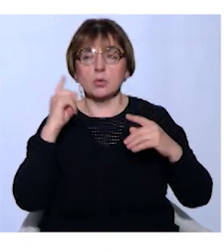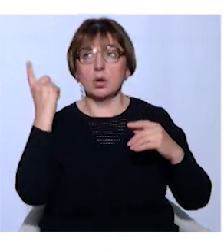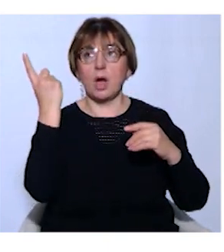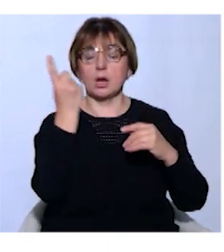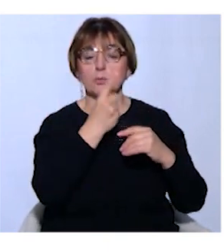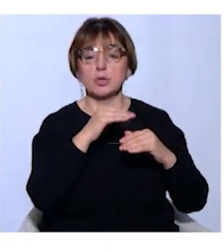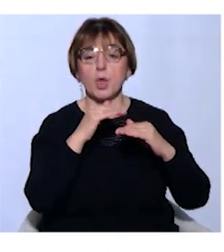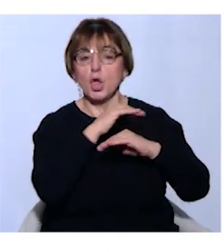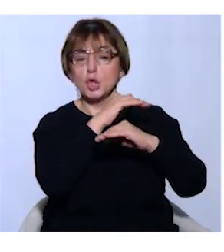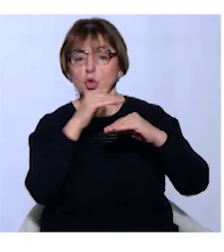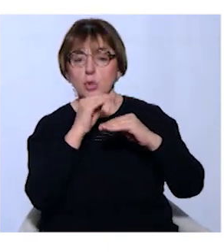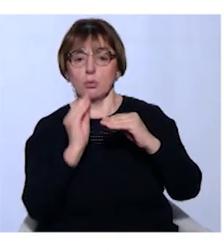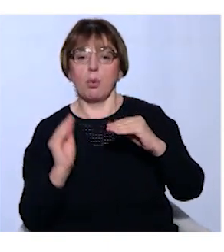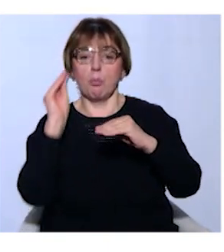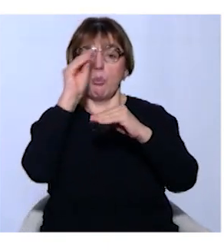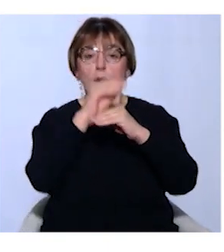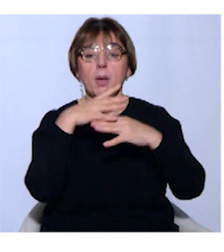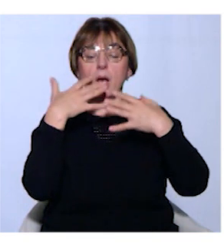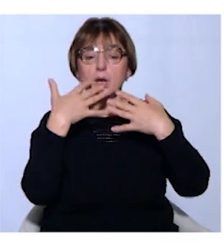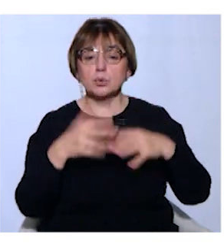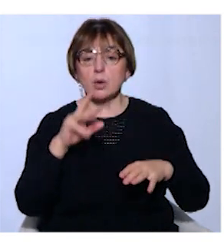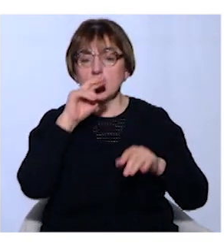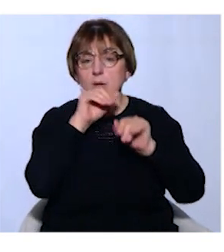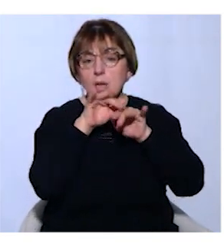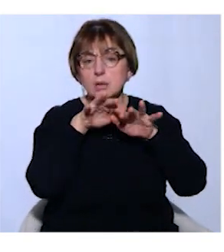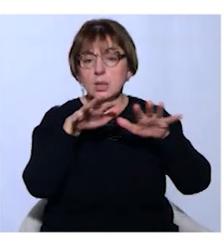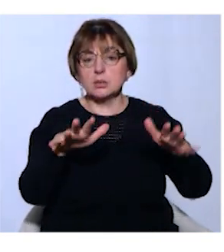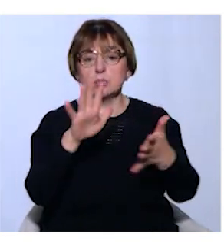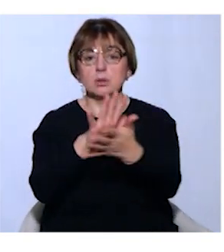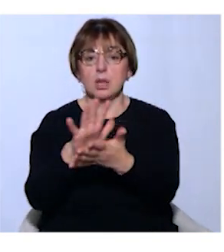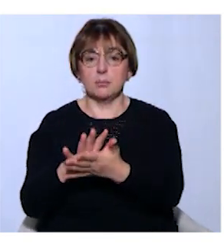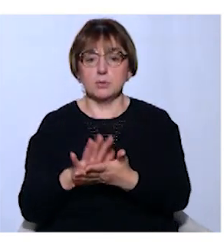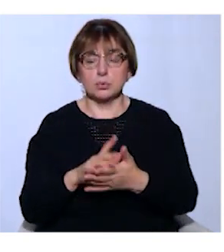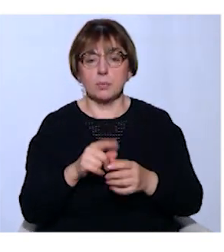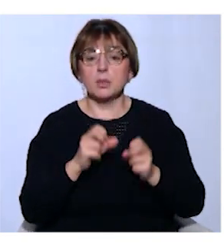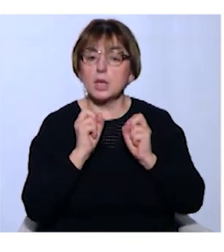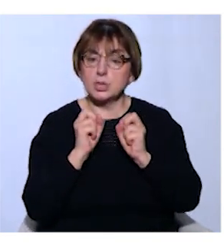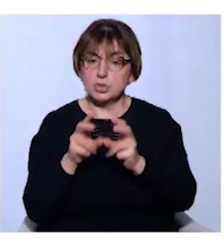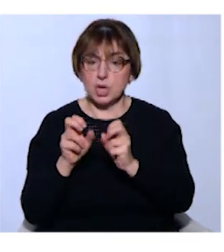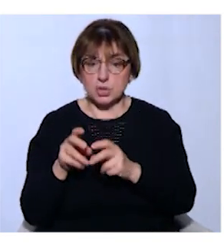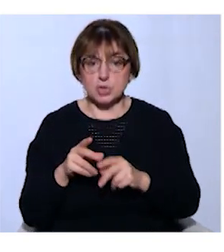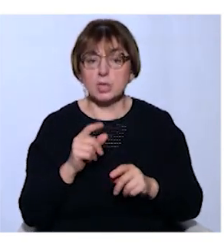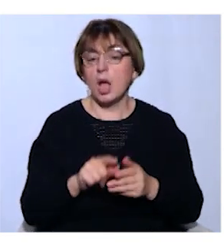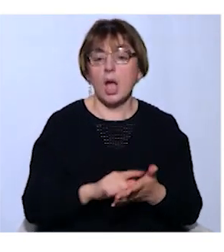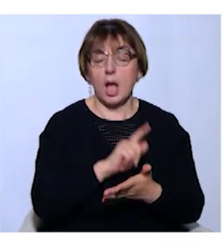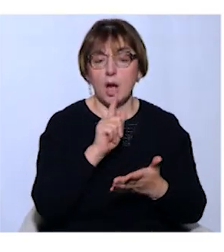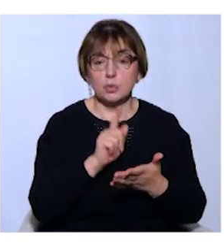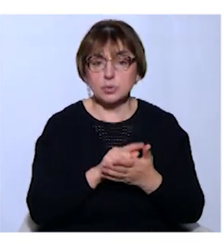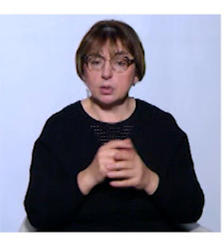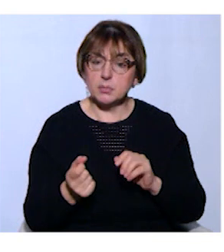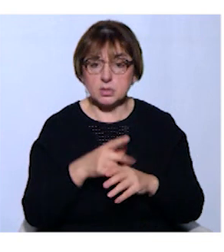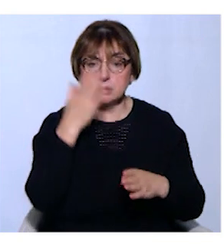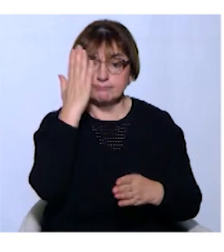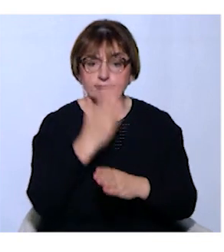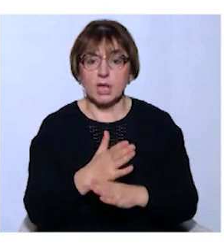დონე, ეს უკვე რადიაციული დაბინძურება არის და რა თქმა უნდა საშიშია და აუცილებელია მისი